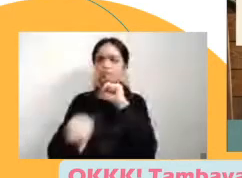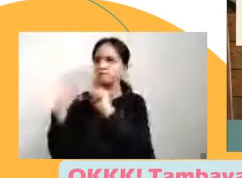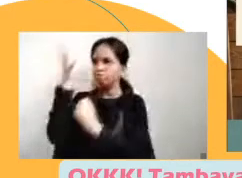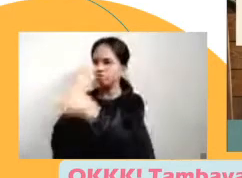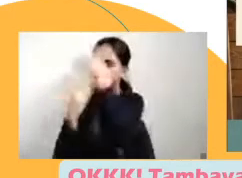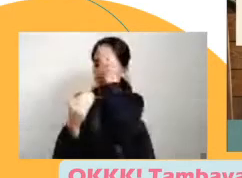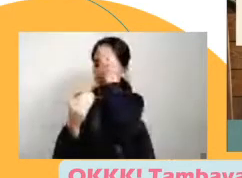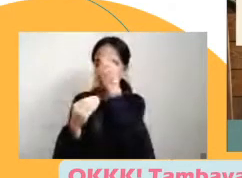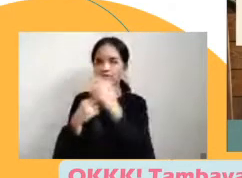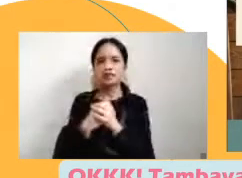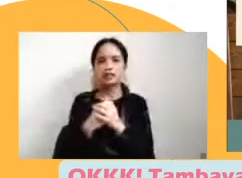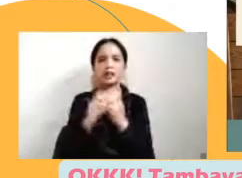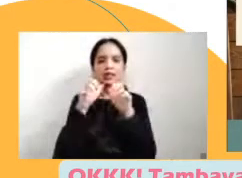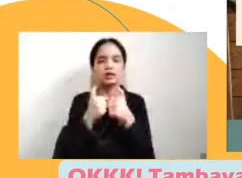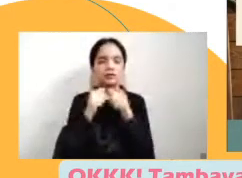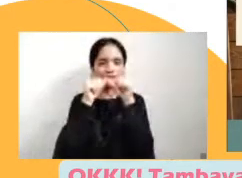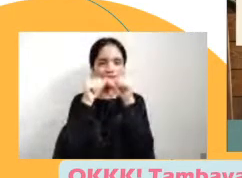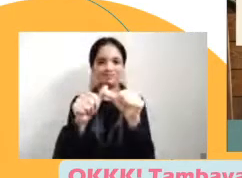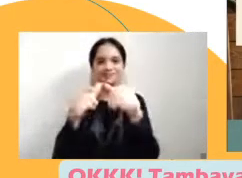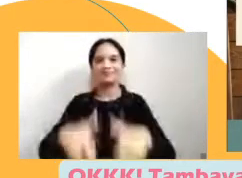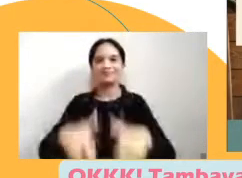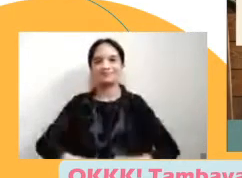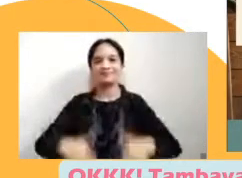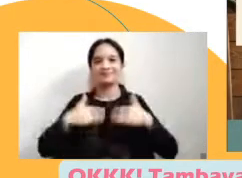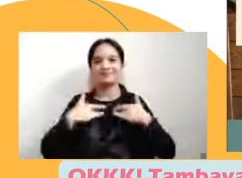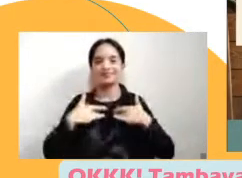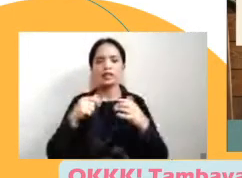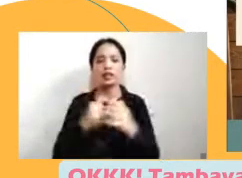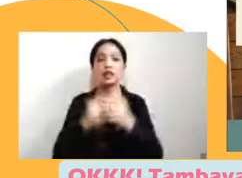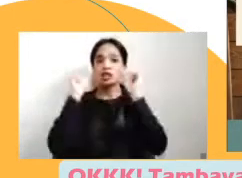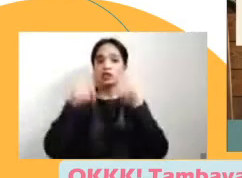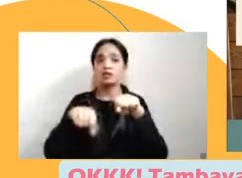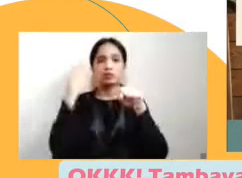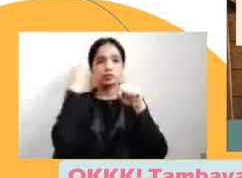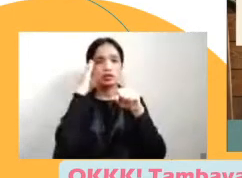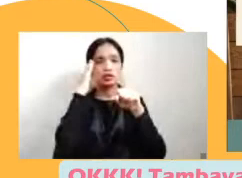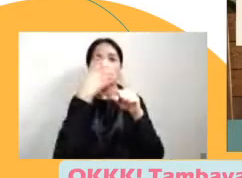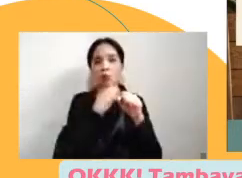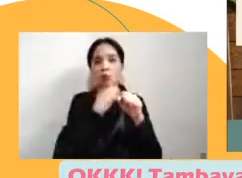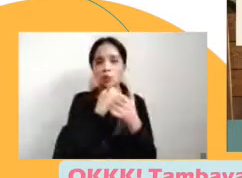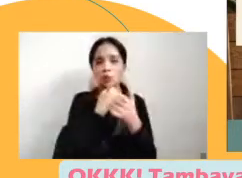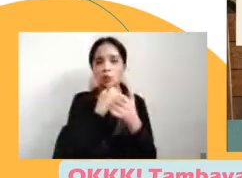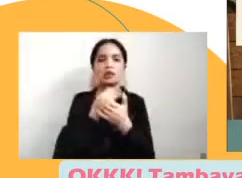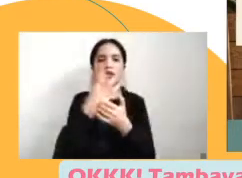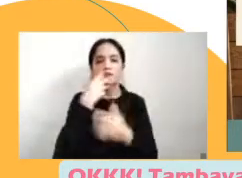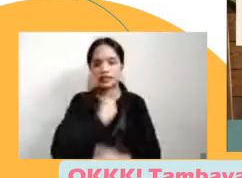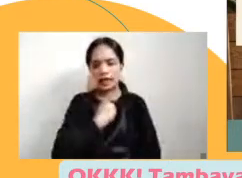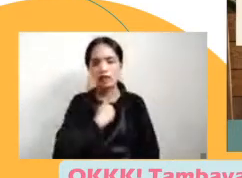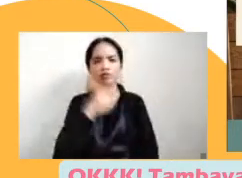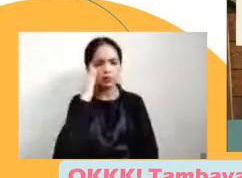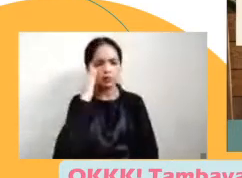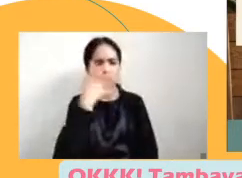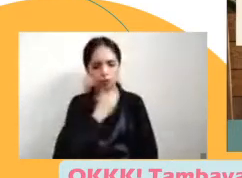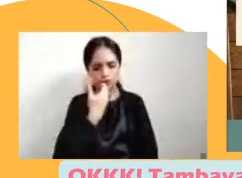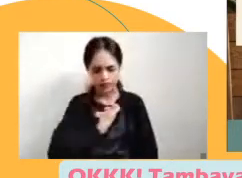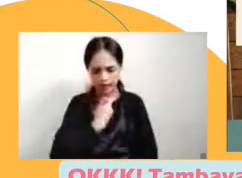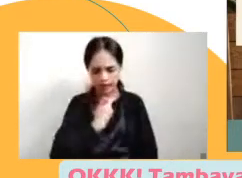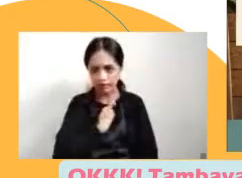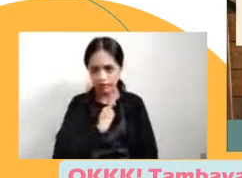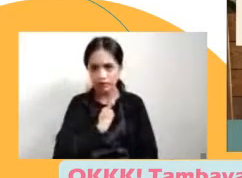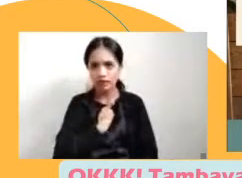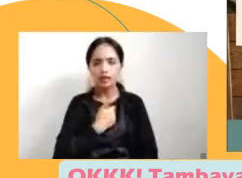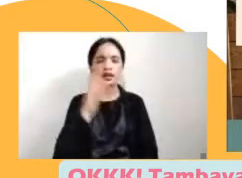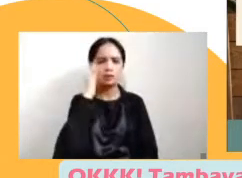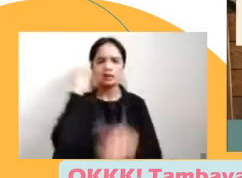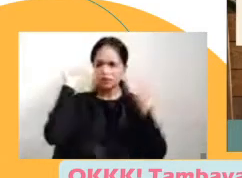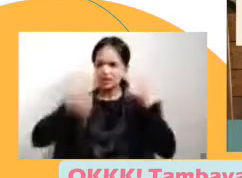ating pagpapatuloy sa buhay. So mas nakikilala natin ang ating mga sarili at nalalaman na kaya